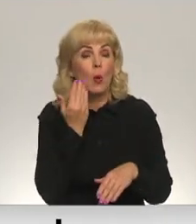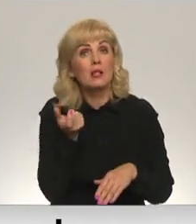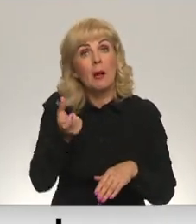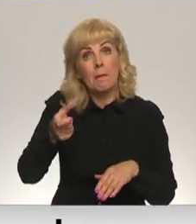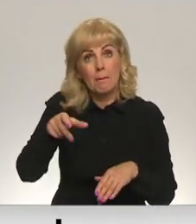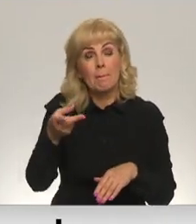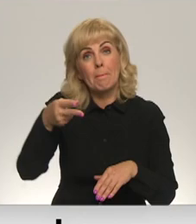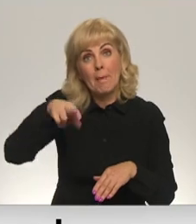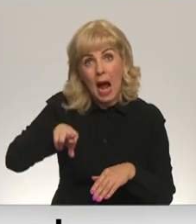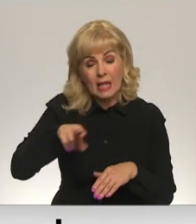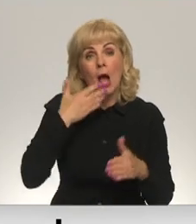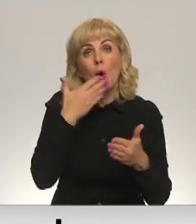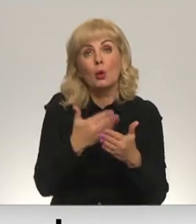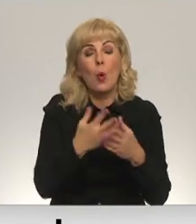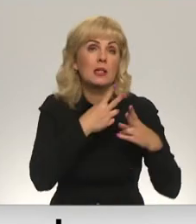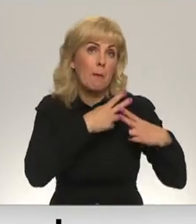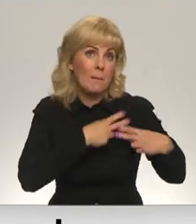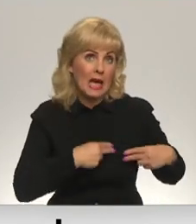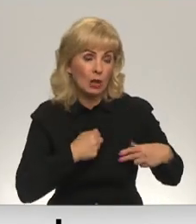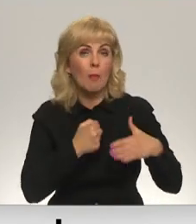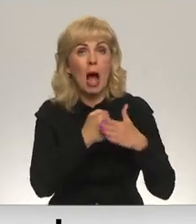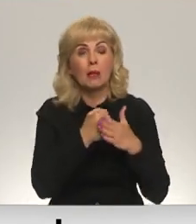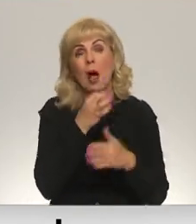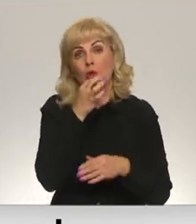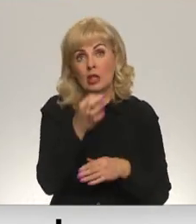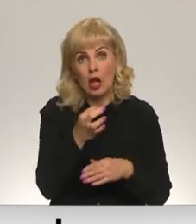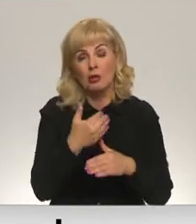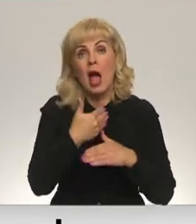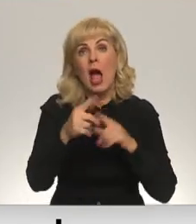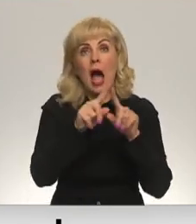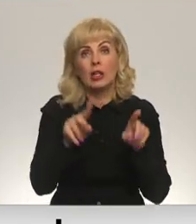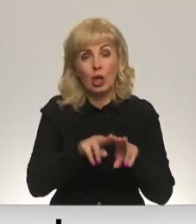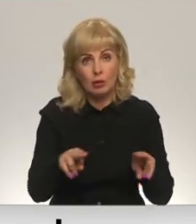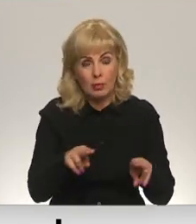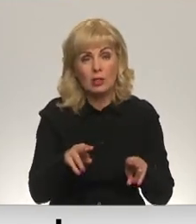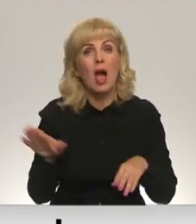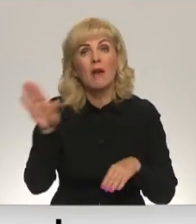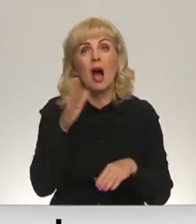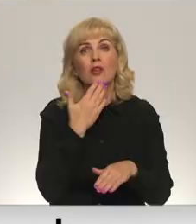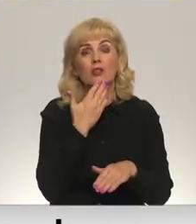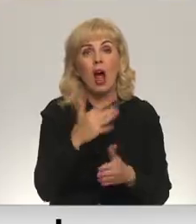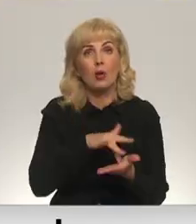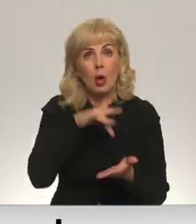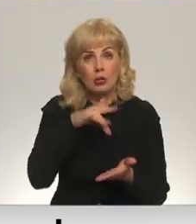bija rosinājušas vairākas biedrības un atbalstu paudusi gan Ārlietu ministrija, gan Valsts valodas centrs